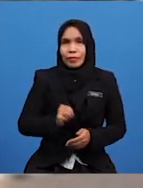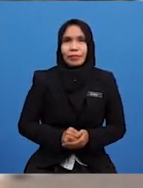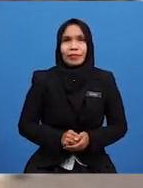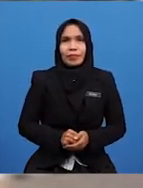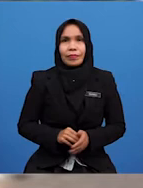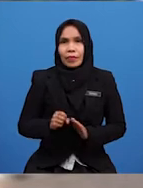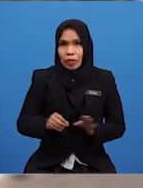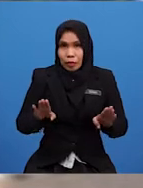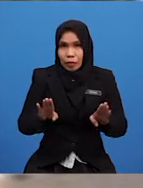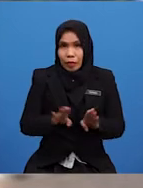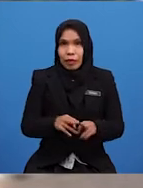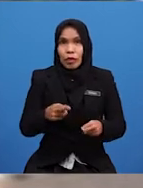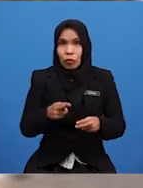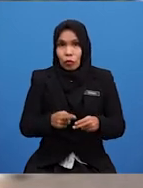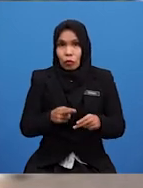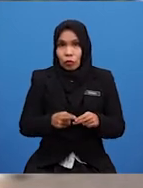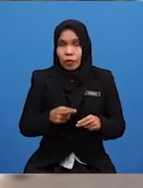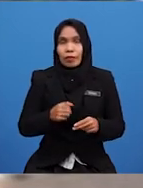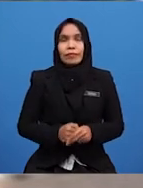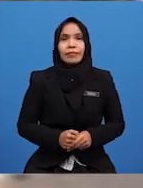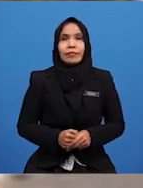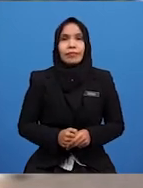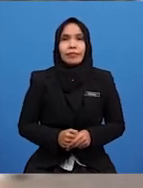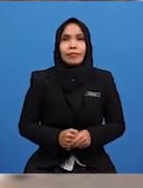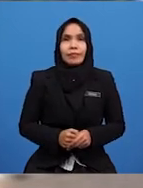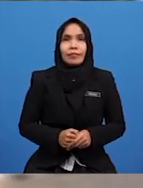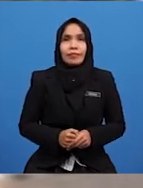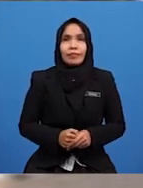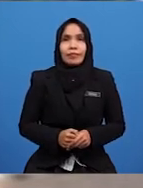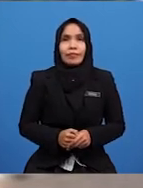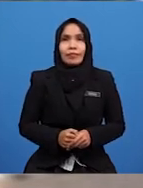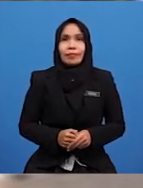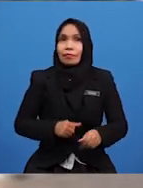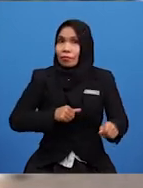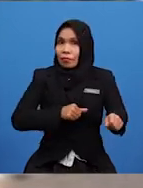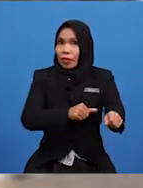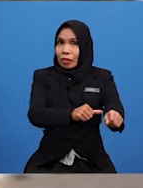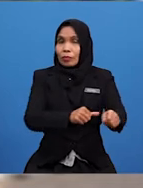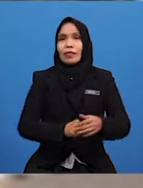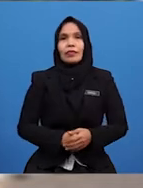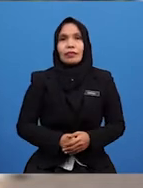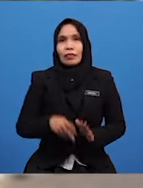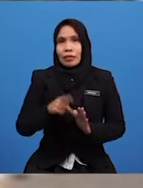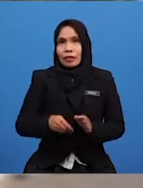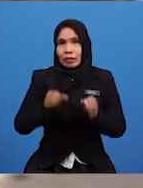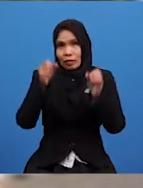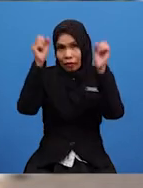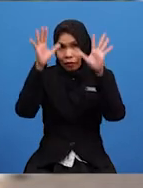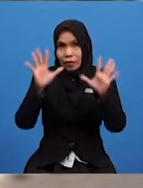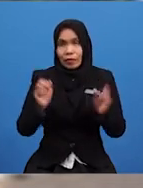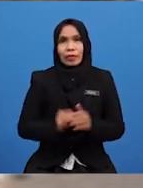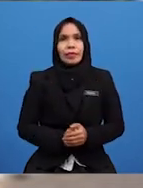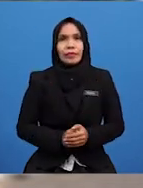Murid-murid, sebagai rumusan untuk subtopik pada hari ini, aspek kegemilangan Kesultanan Melayu Melaka